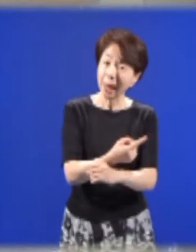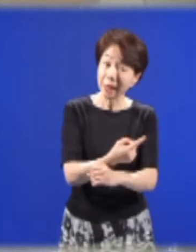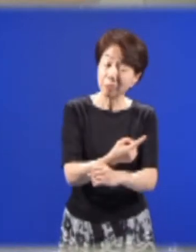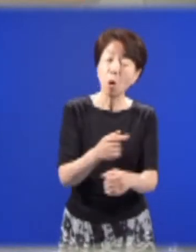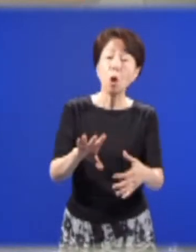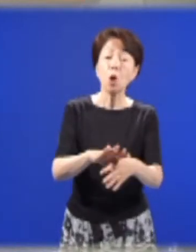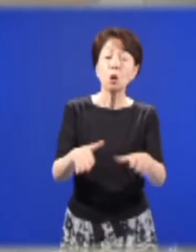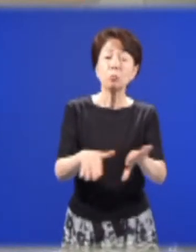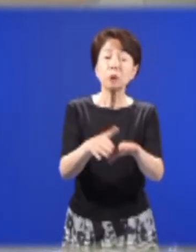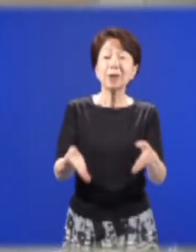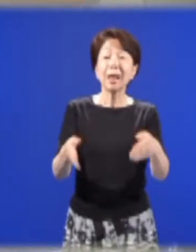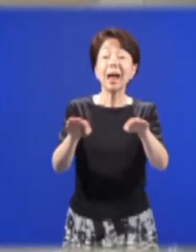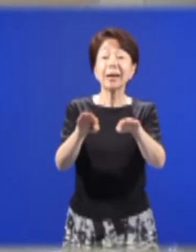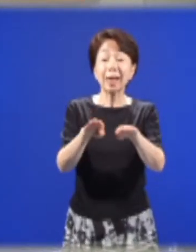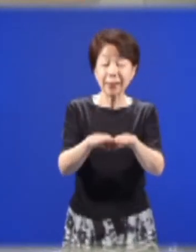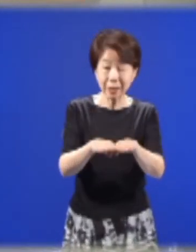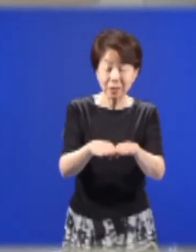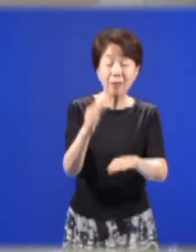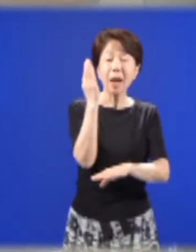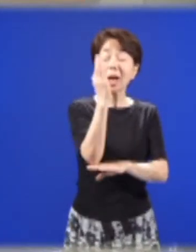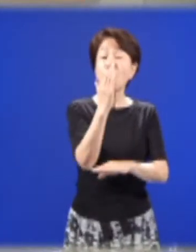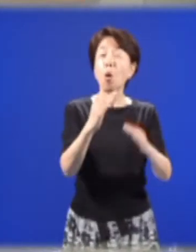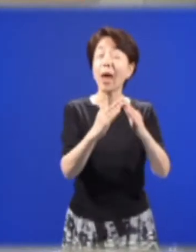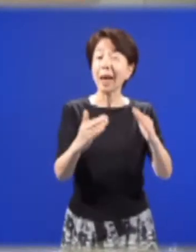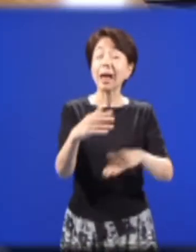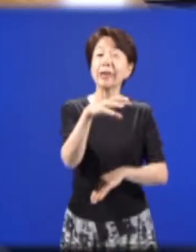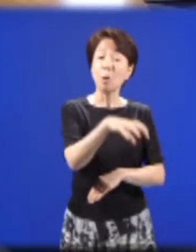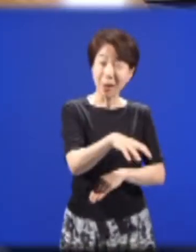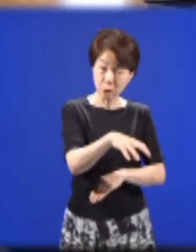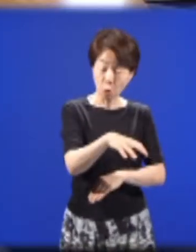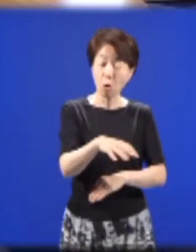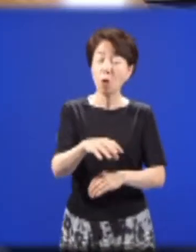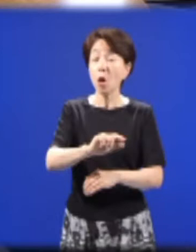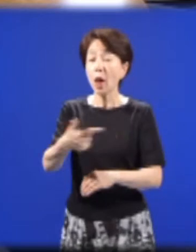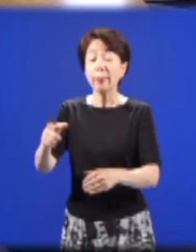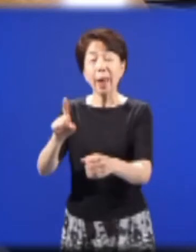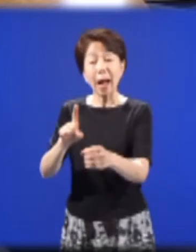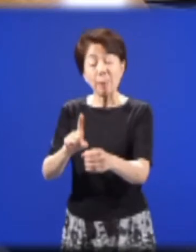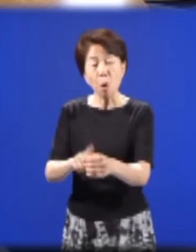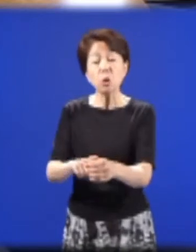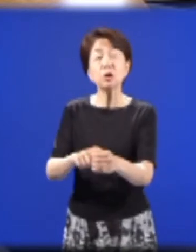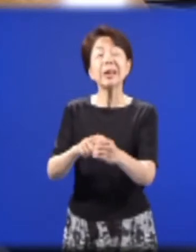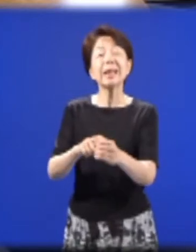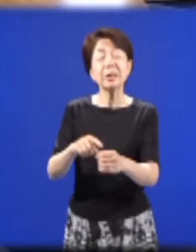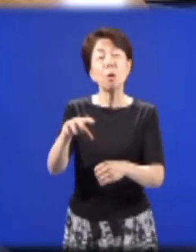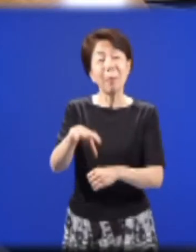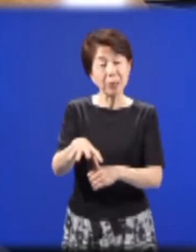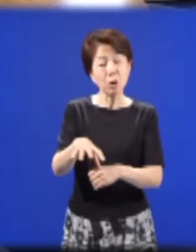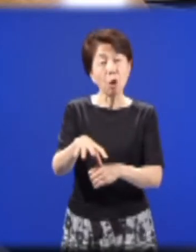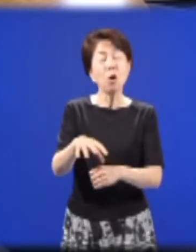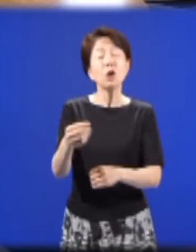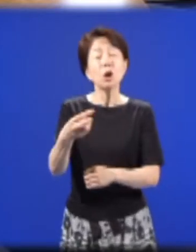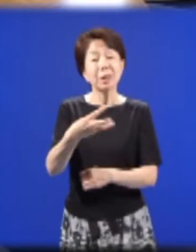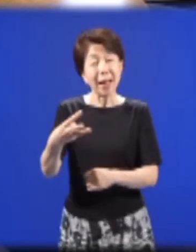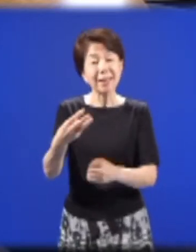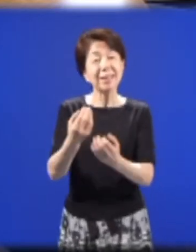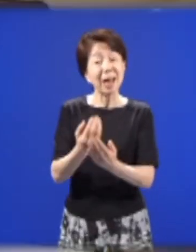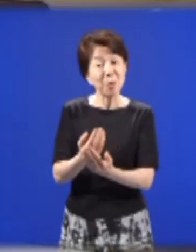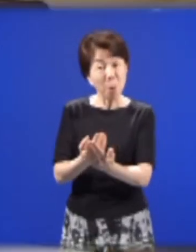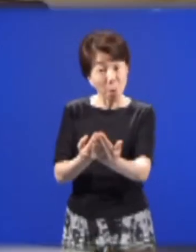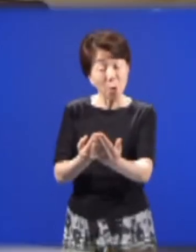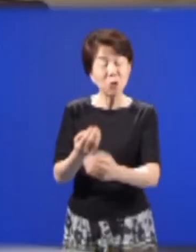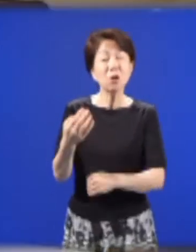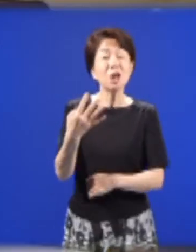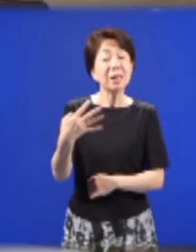他にも文化会館には講演会の会場や多目的ホールとしていろいろ使える第3ホ